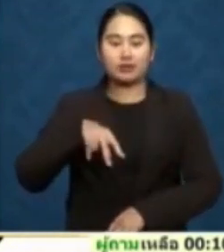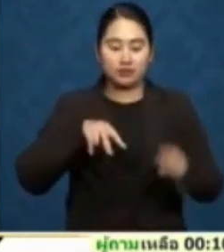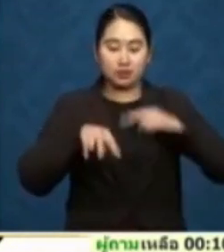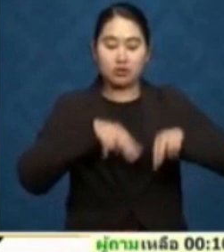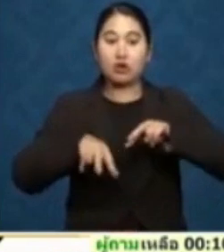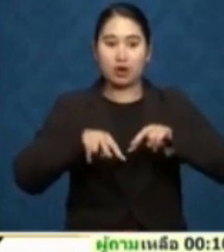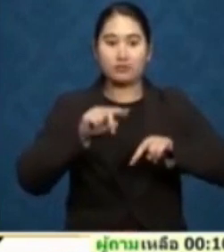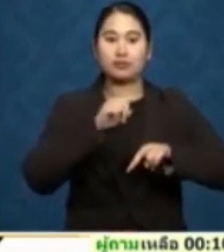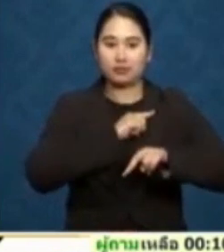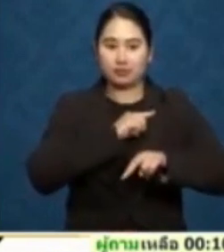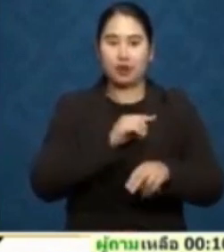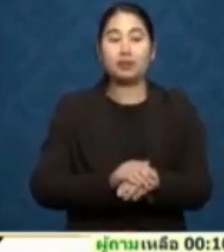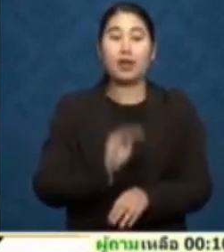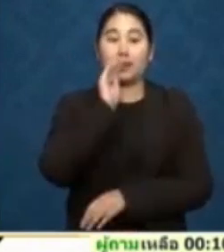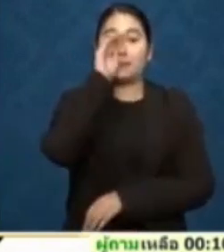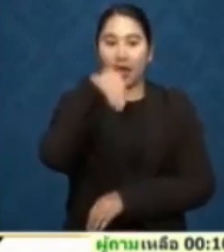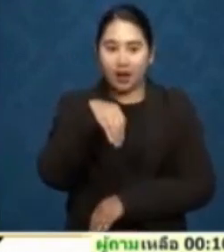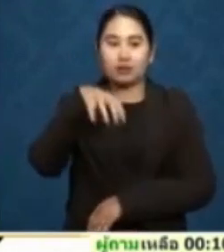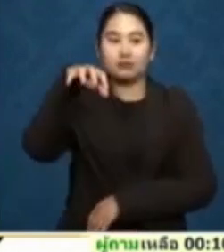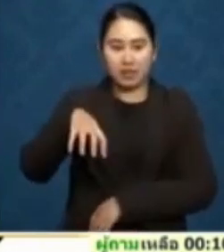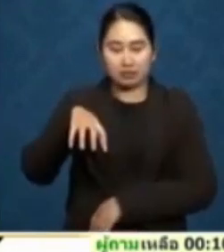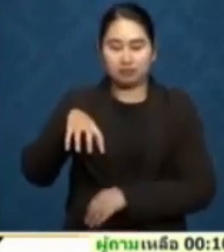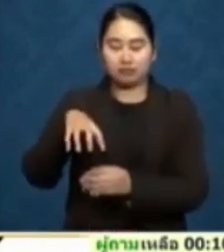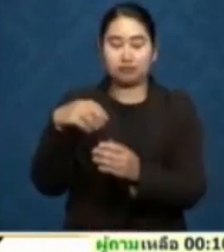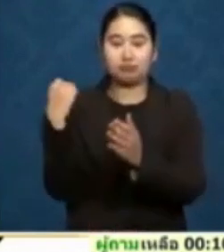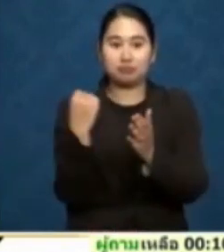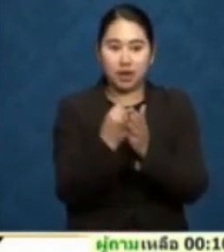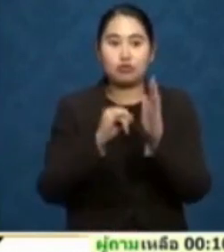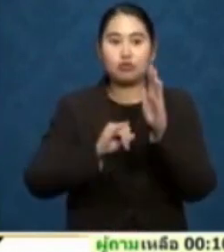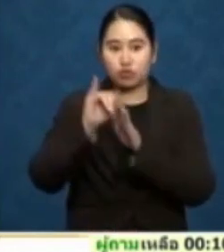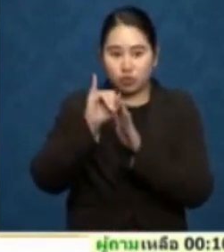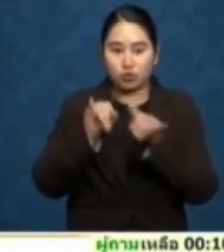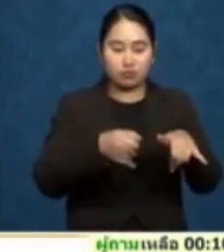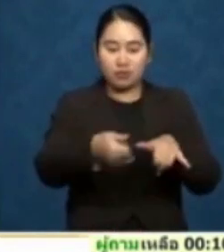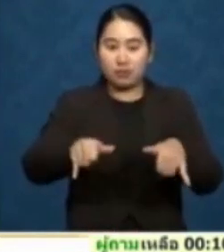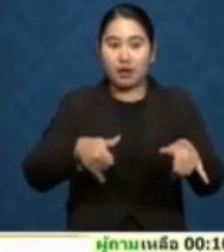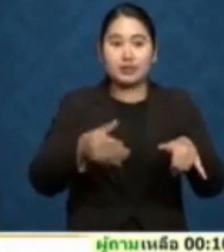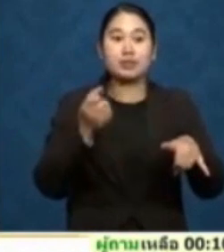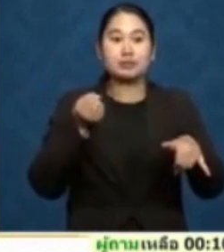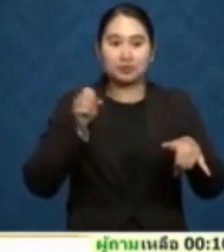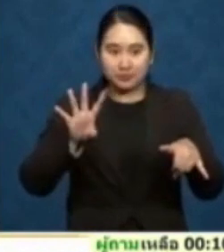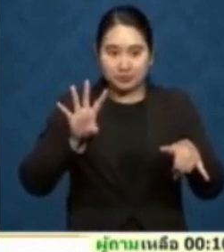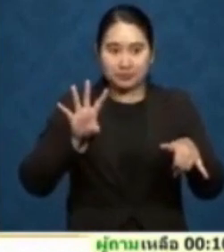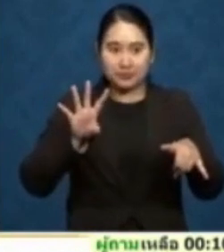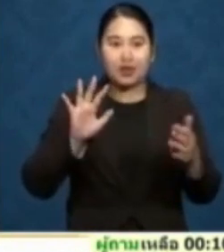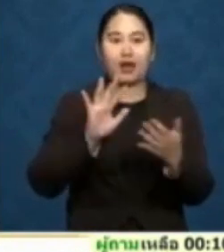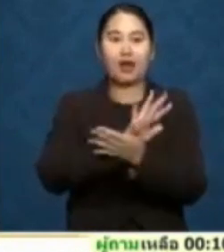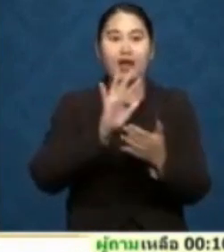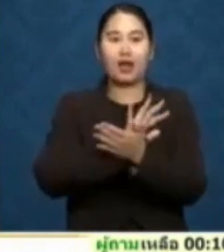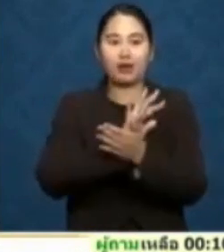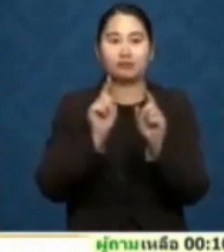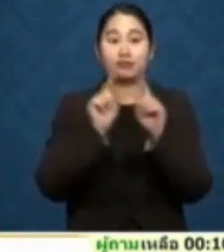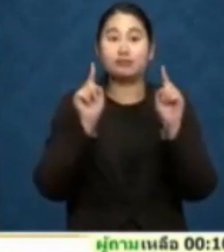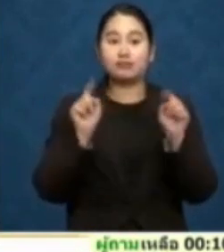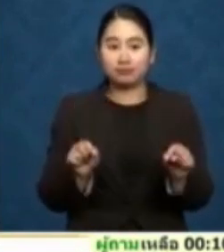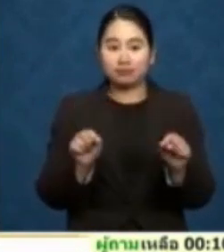ปางช้างจดทะเบียนถูกต้องมีช้าง14เชือกมีไมโครชิปสุ